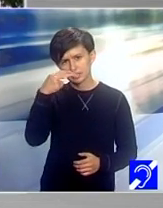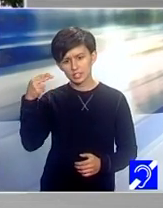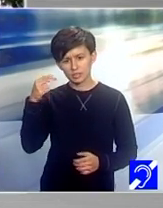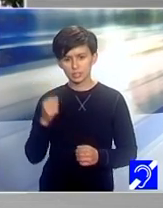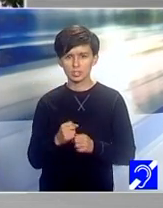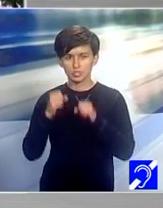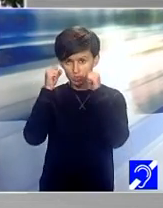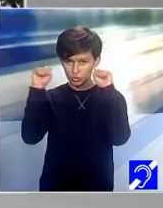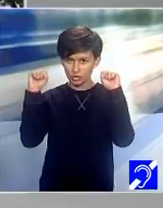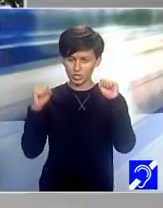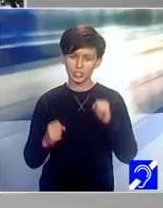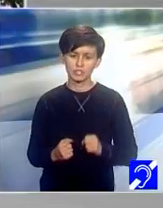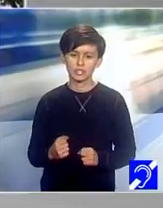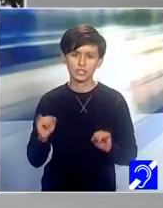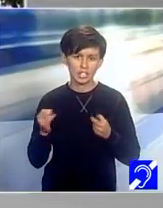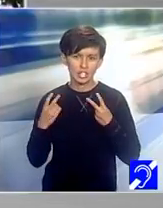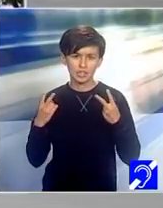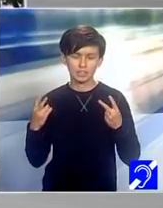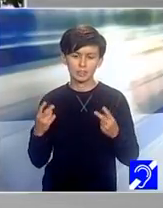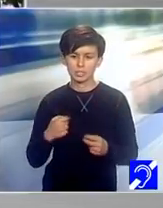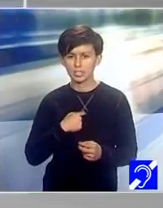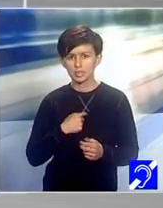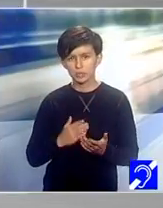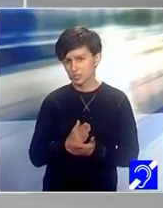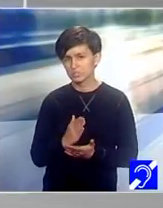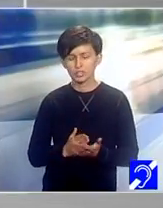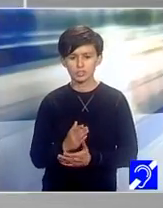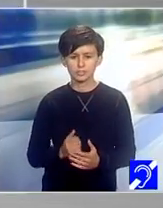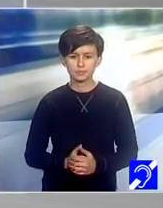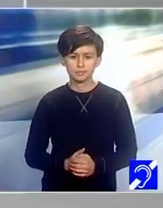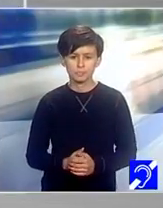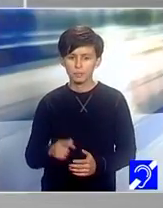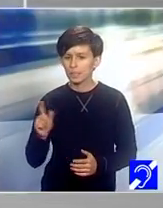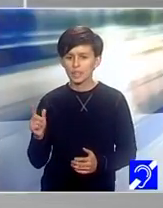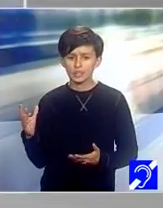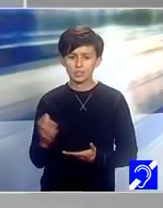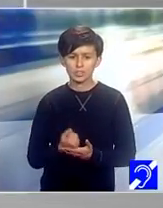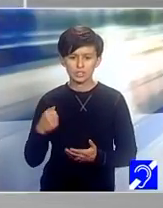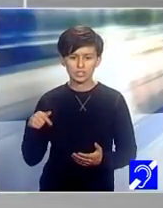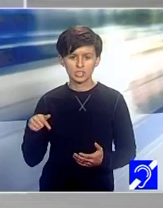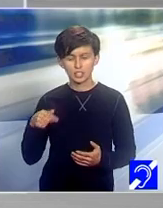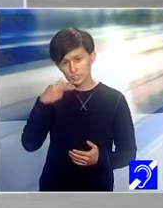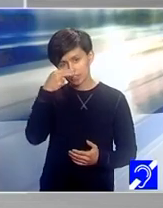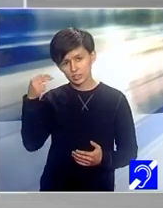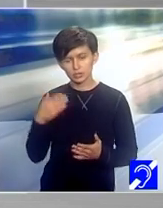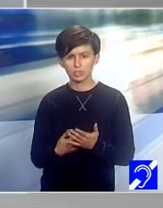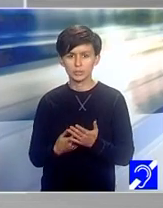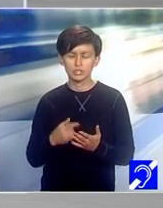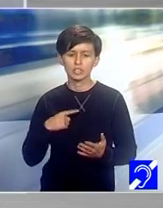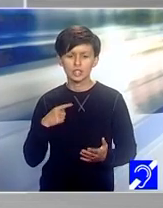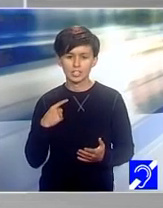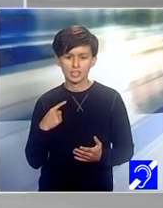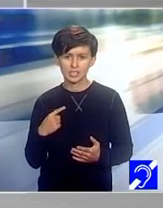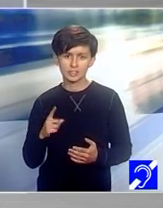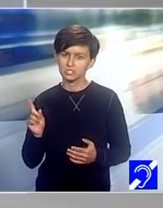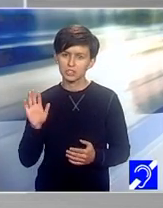dacă vreți, și evenimentele de genul pot continua. Nu a câștigat acest titlu pentru că deja este, deci nu